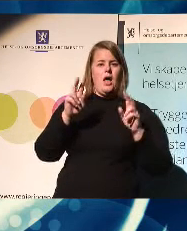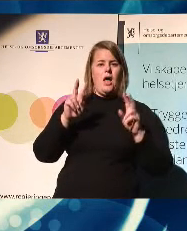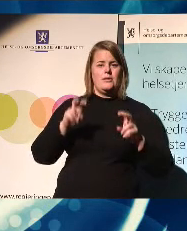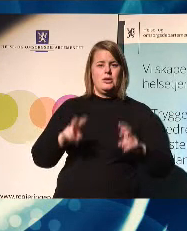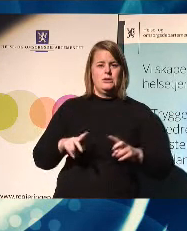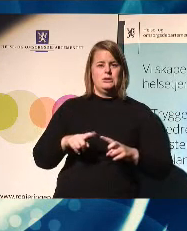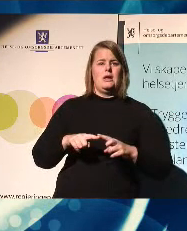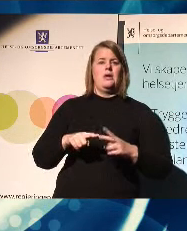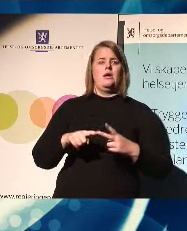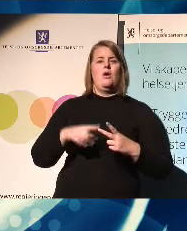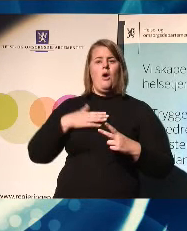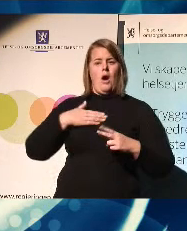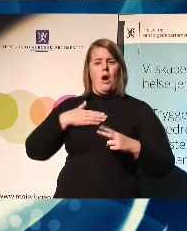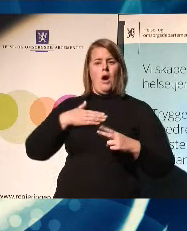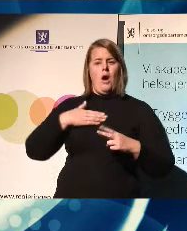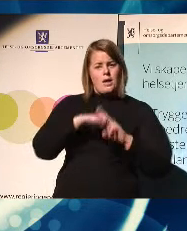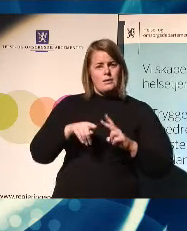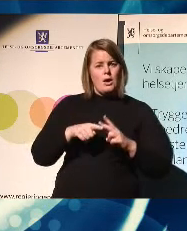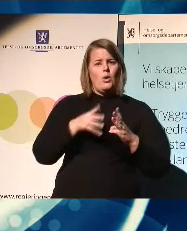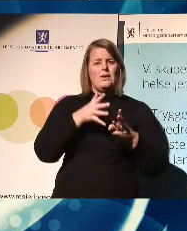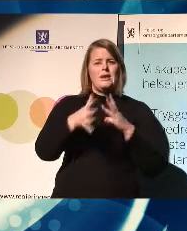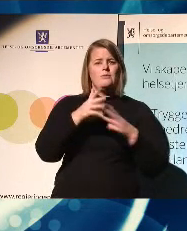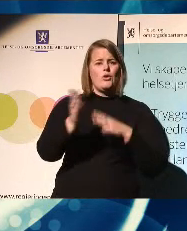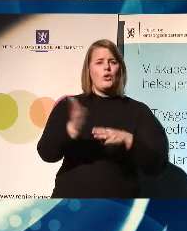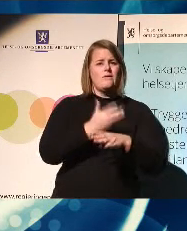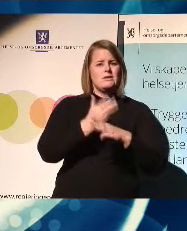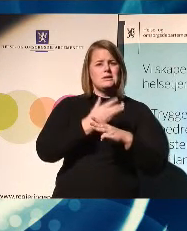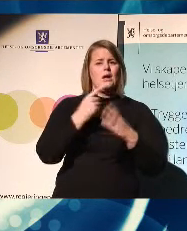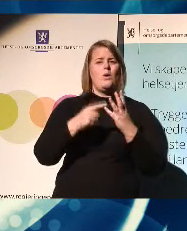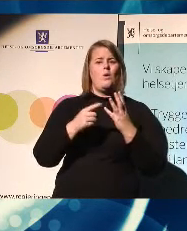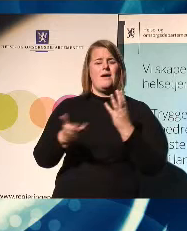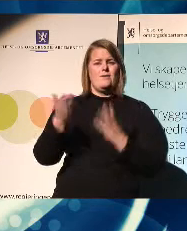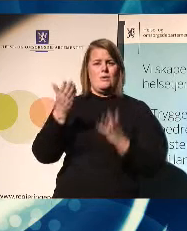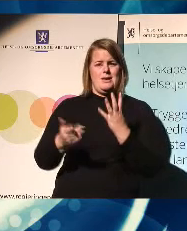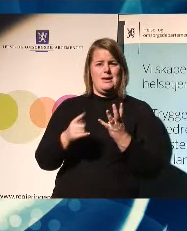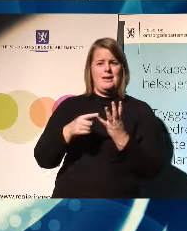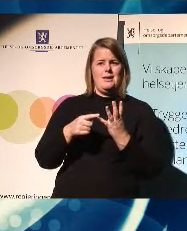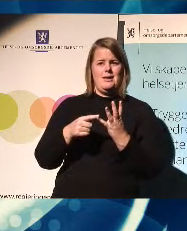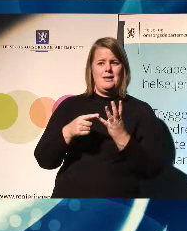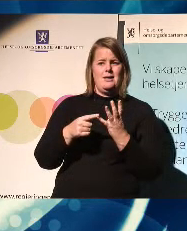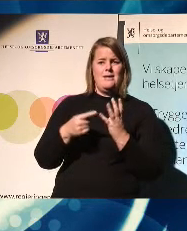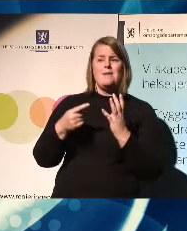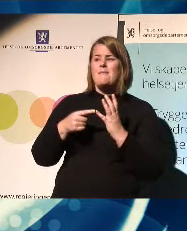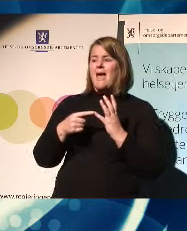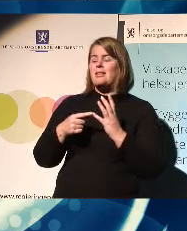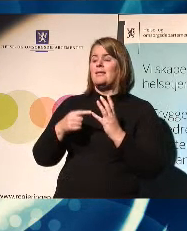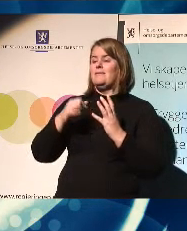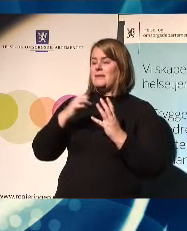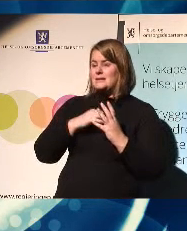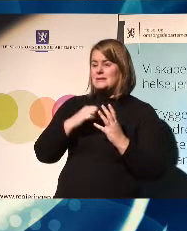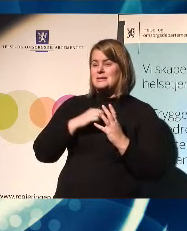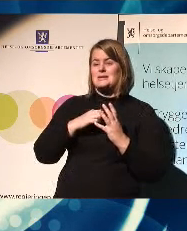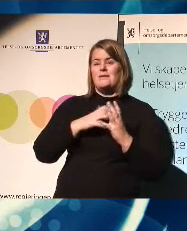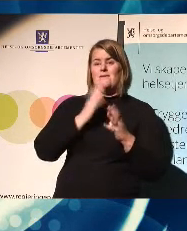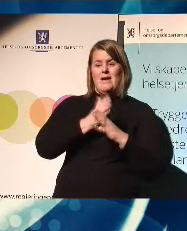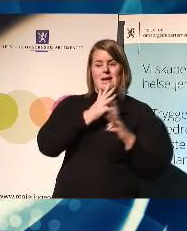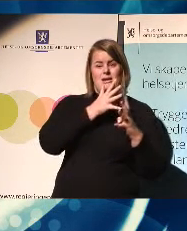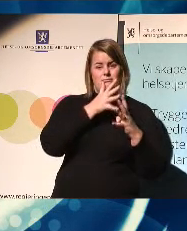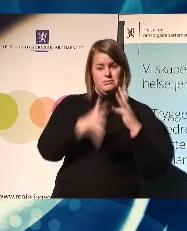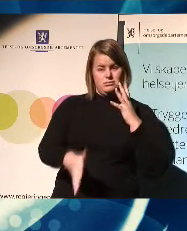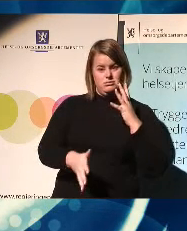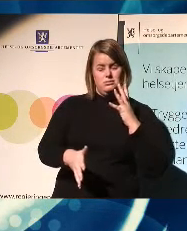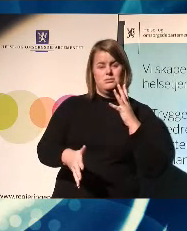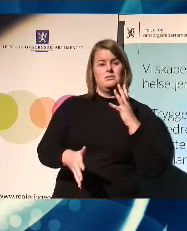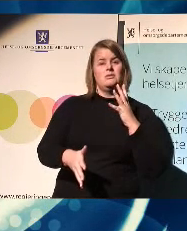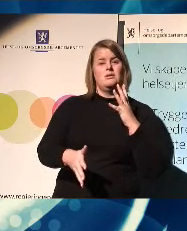planer og gjør øvelser og evaluerer dette. Men så det å få til endringene etter at man har gjennomført disse løpene